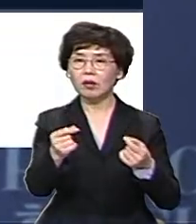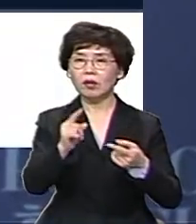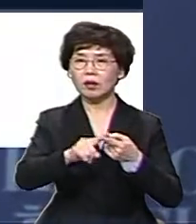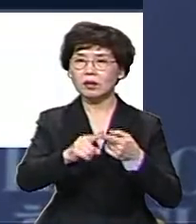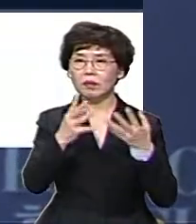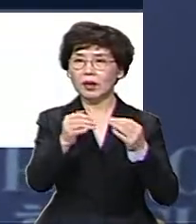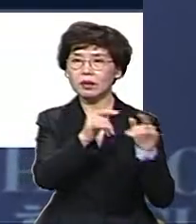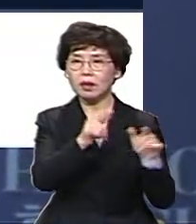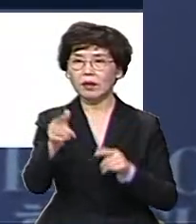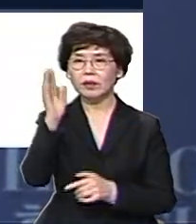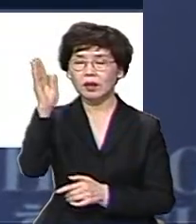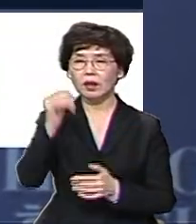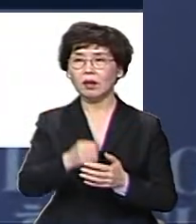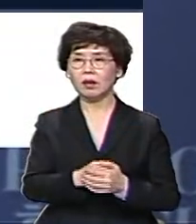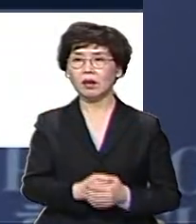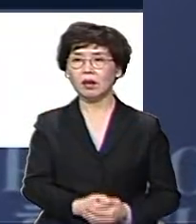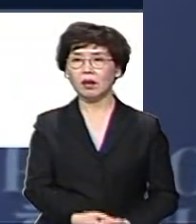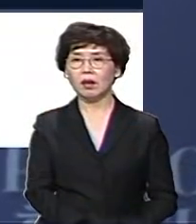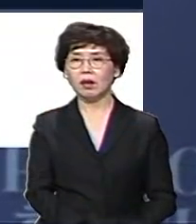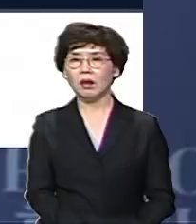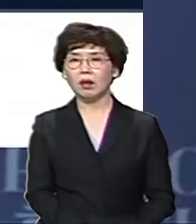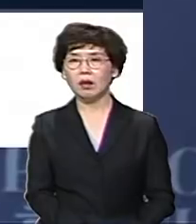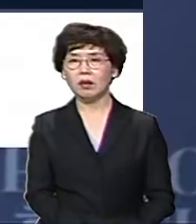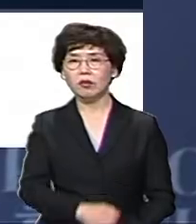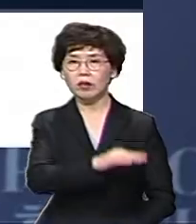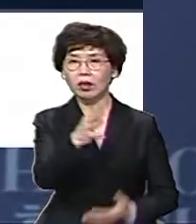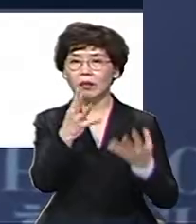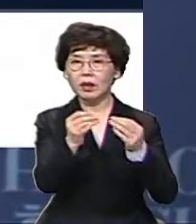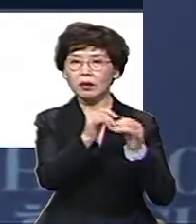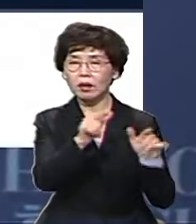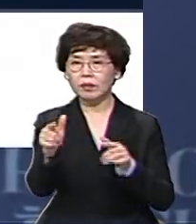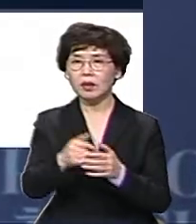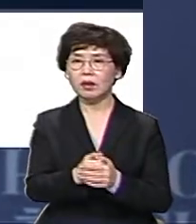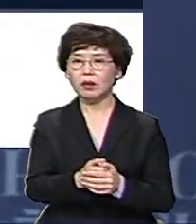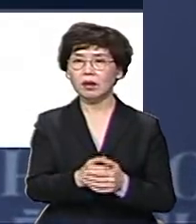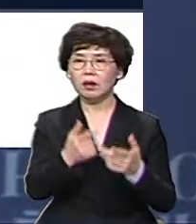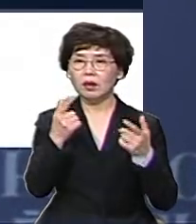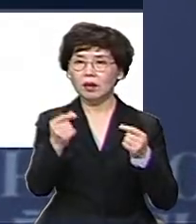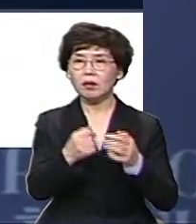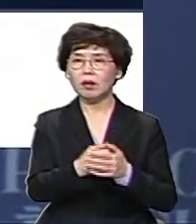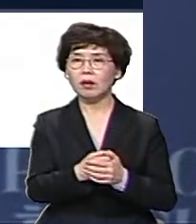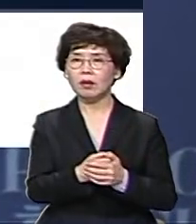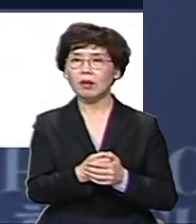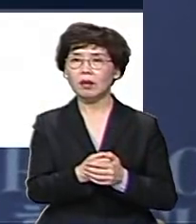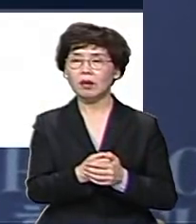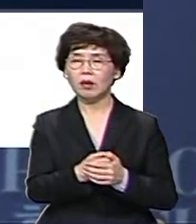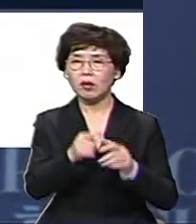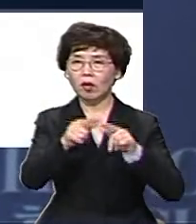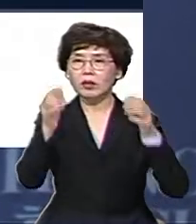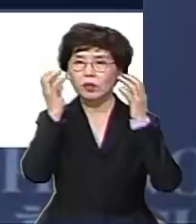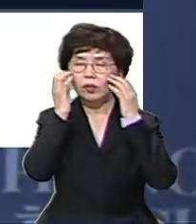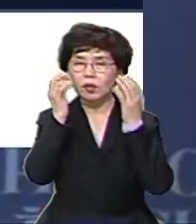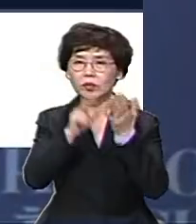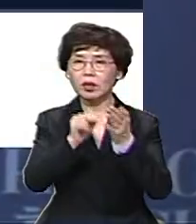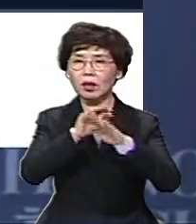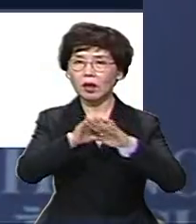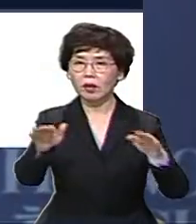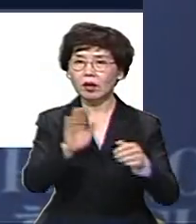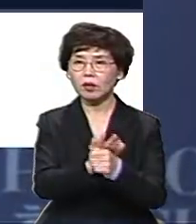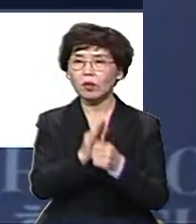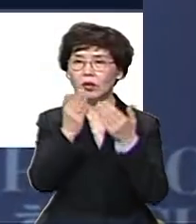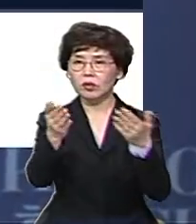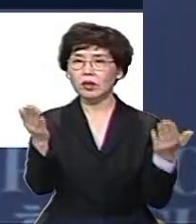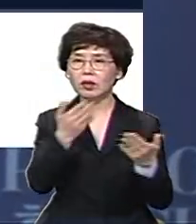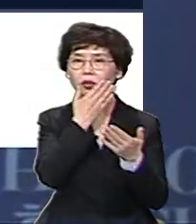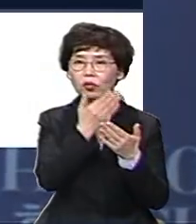분들이 얘기하십니다. 우리가 많은 사람들이 이러한 고통을 해결할 수 있도록 도와주는